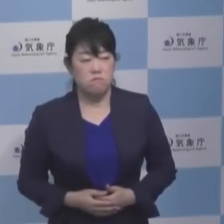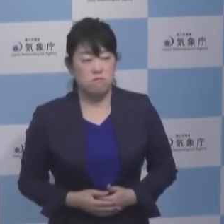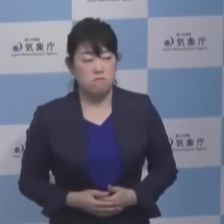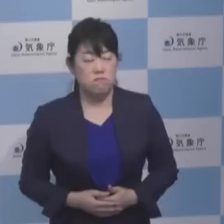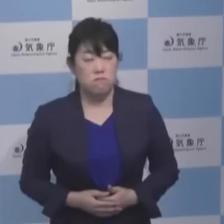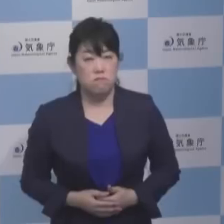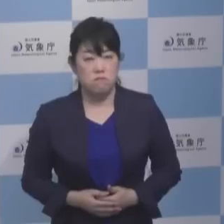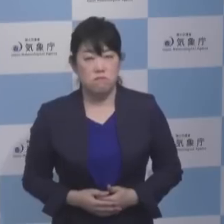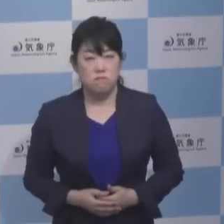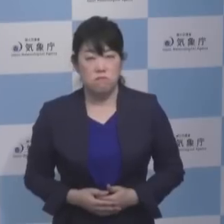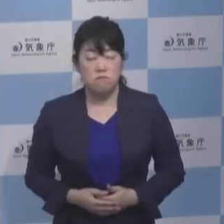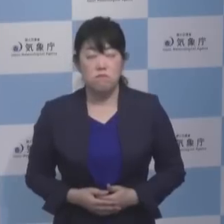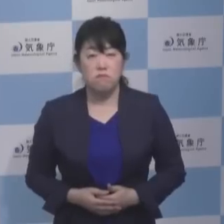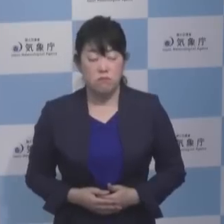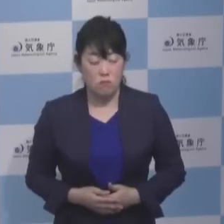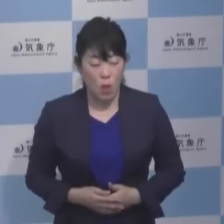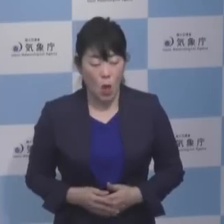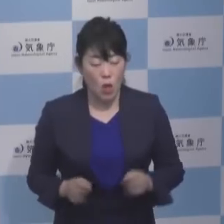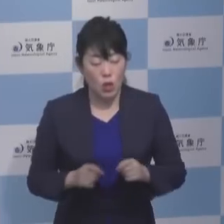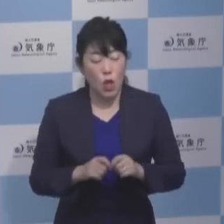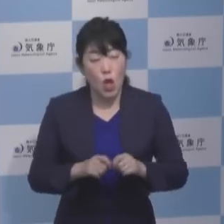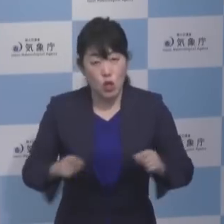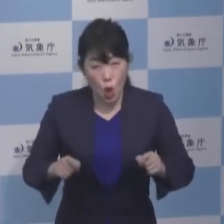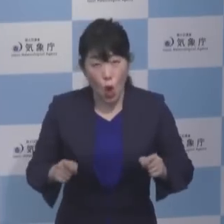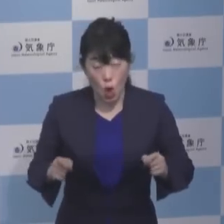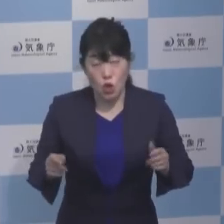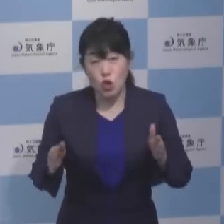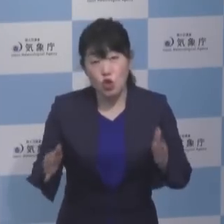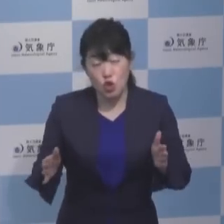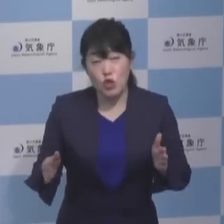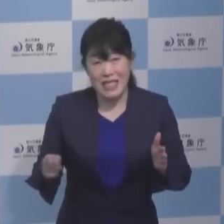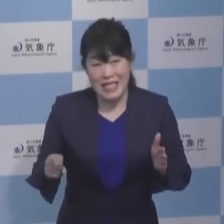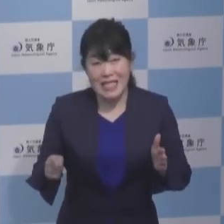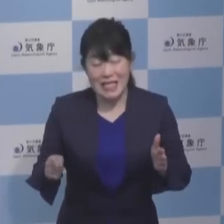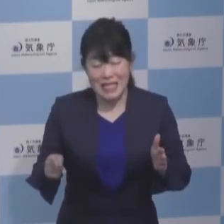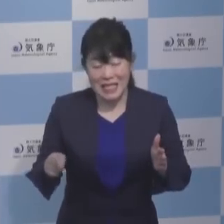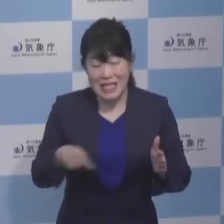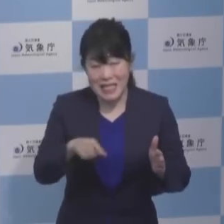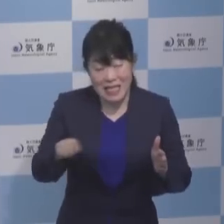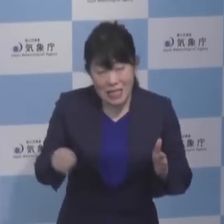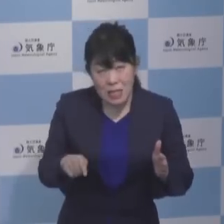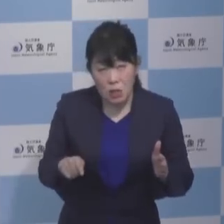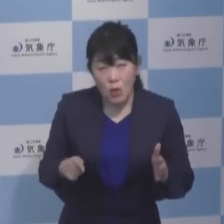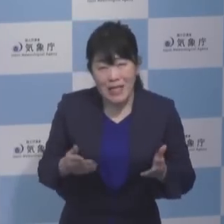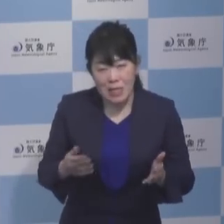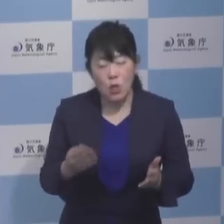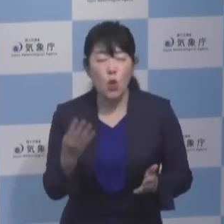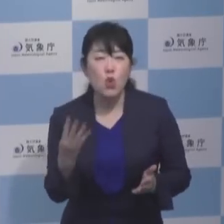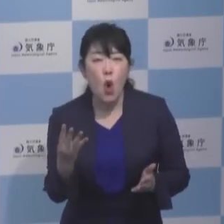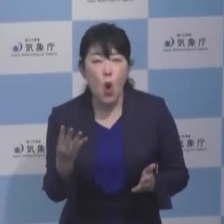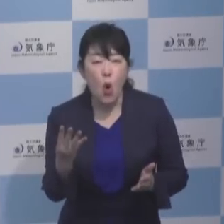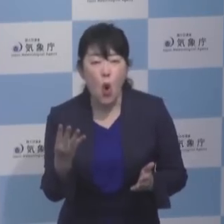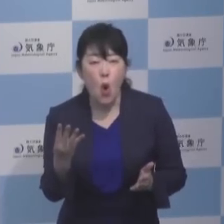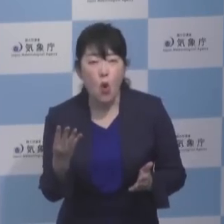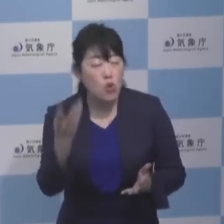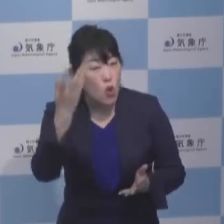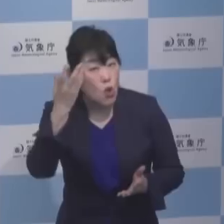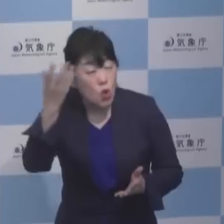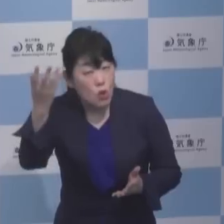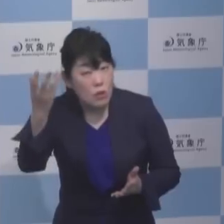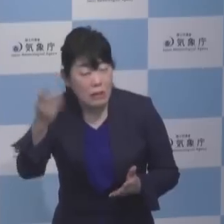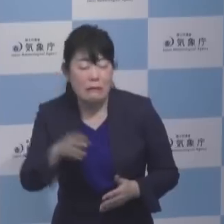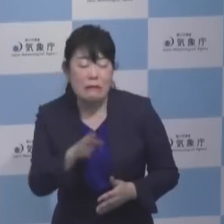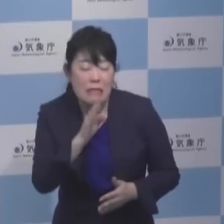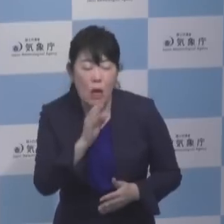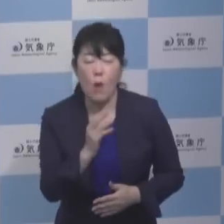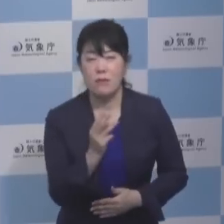あ、そうですね、長周期地震動階級4という予想を出している、 はい、4と予測して実際は3だったと。 そうですね、